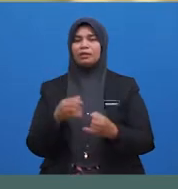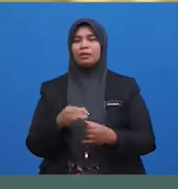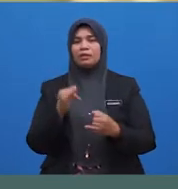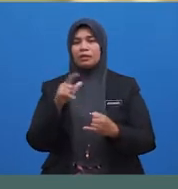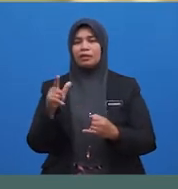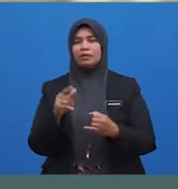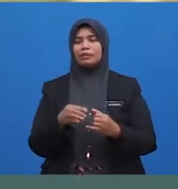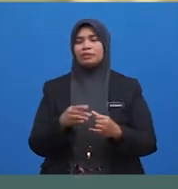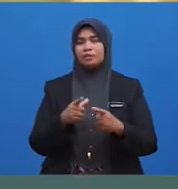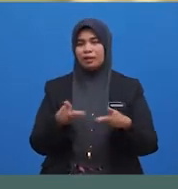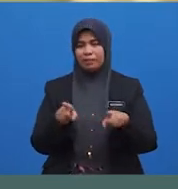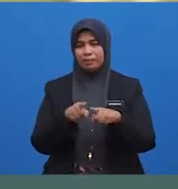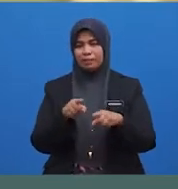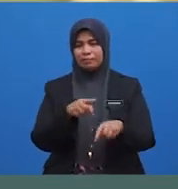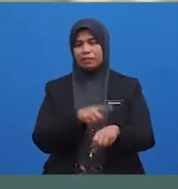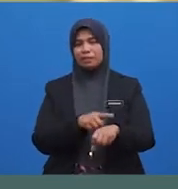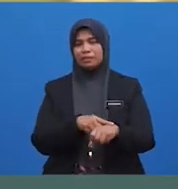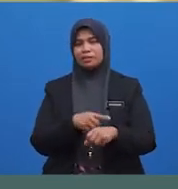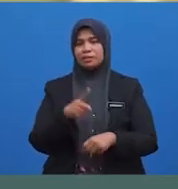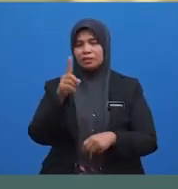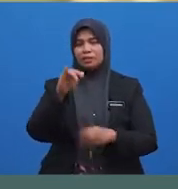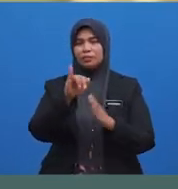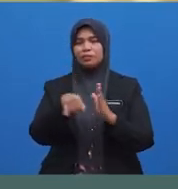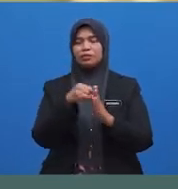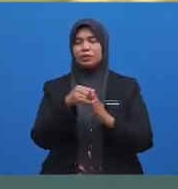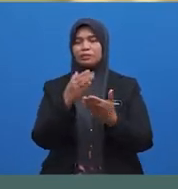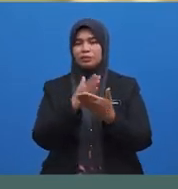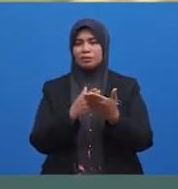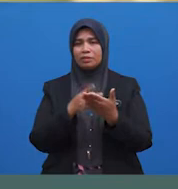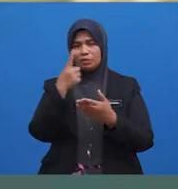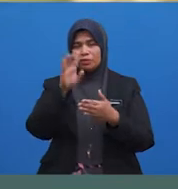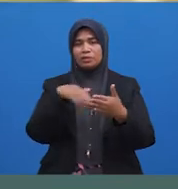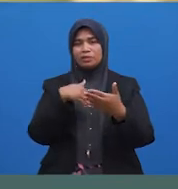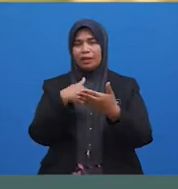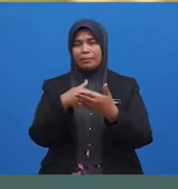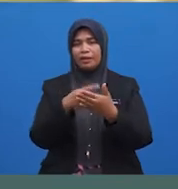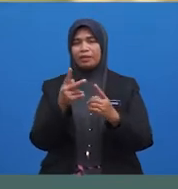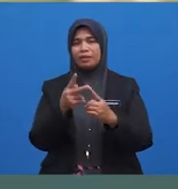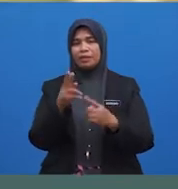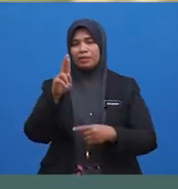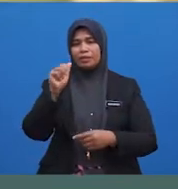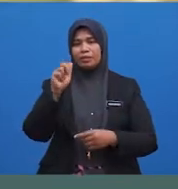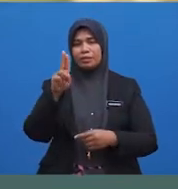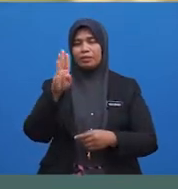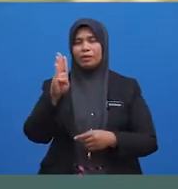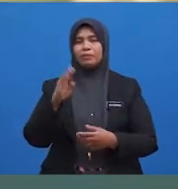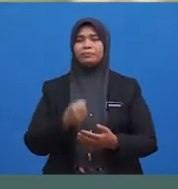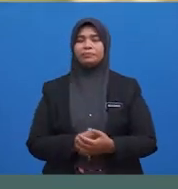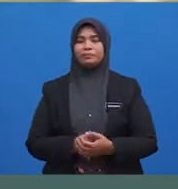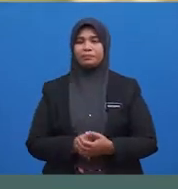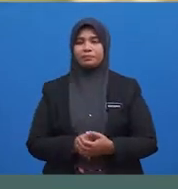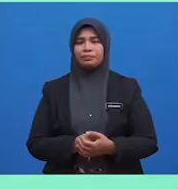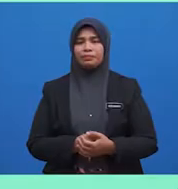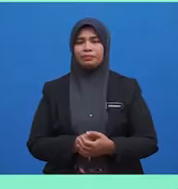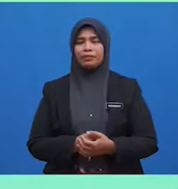130 km dan hanya mengambil masa 1.5 jam untuk sampai ke pekan kecil ini melalui lebuh raya Kuala Lumpur